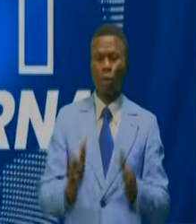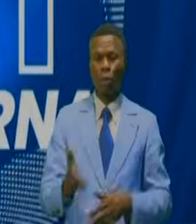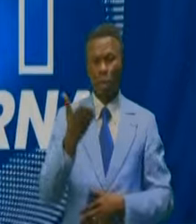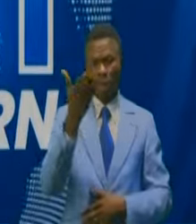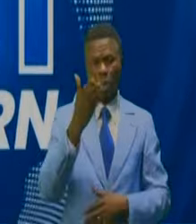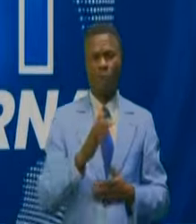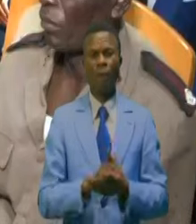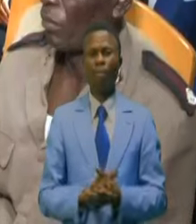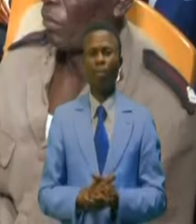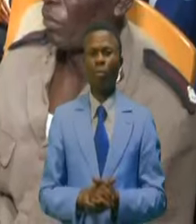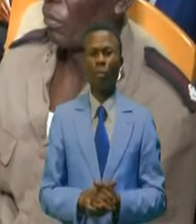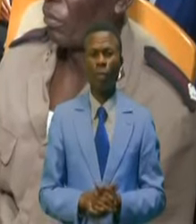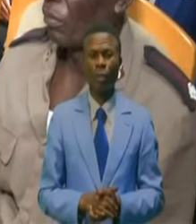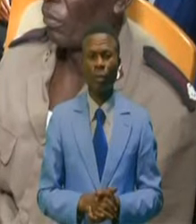Dadachabani.